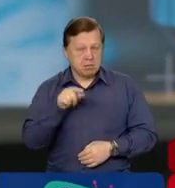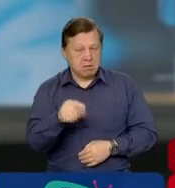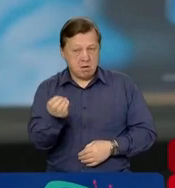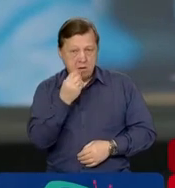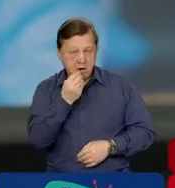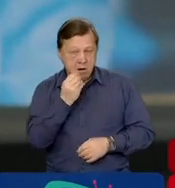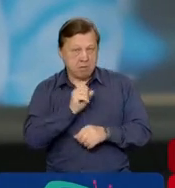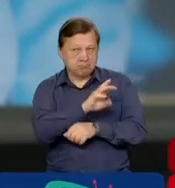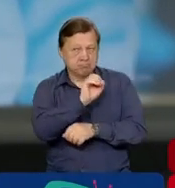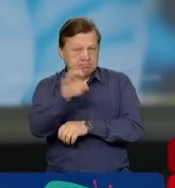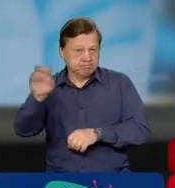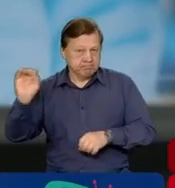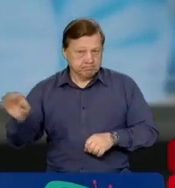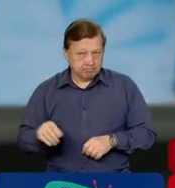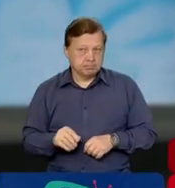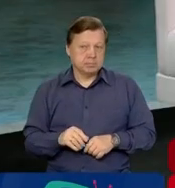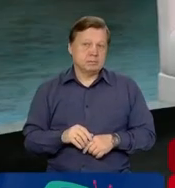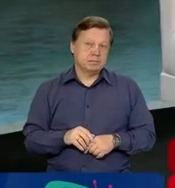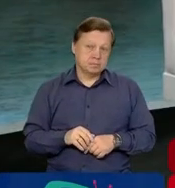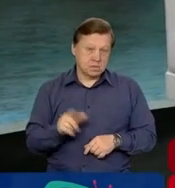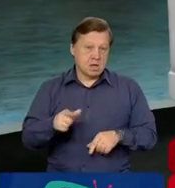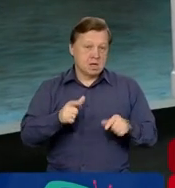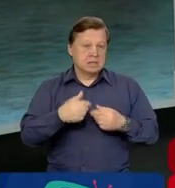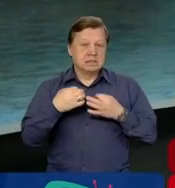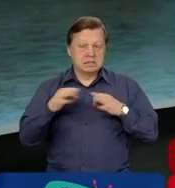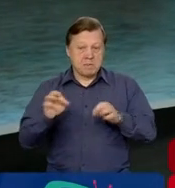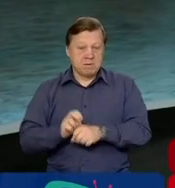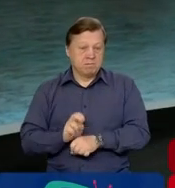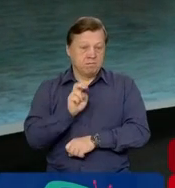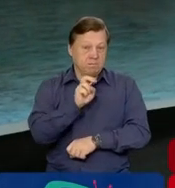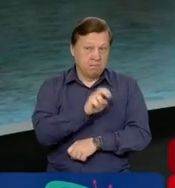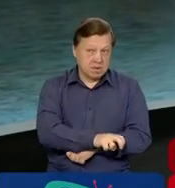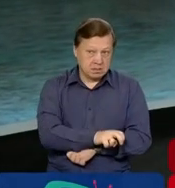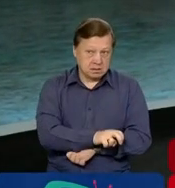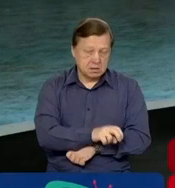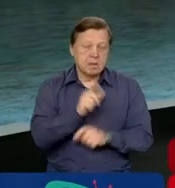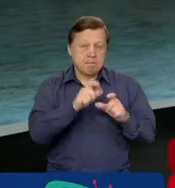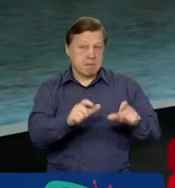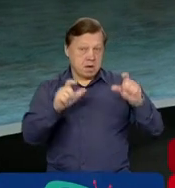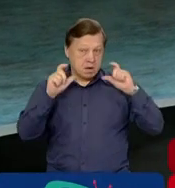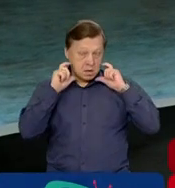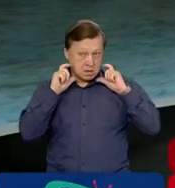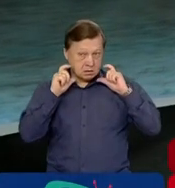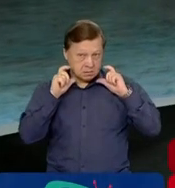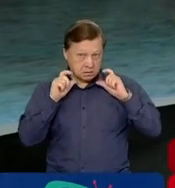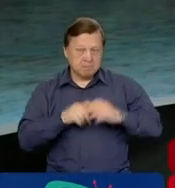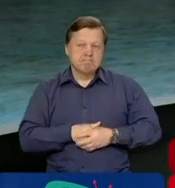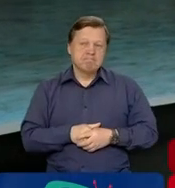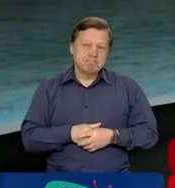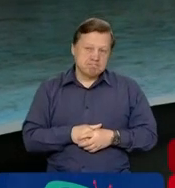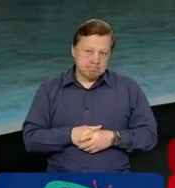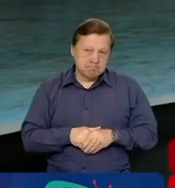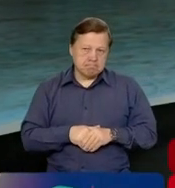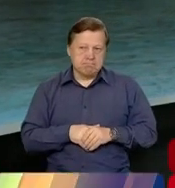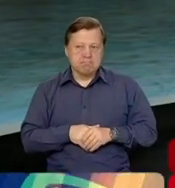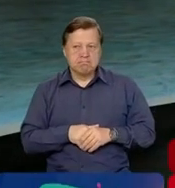pani rozwozi, no wtedy przy wyjściu z samochodu pani porusza się w maseczce. No będziemy mieli